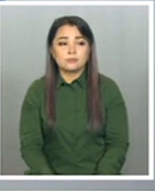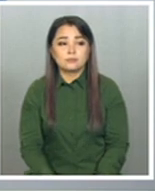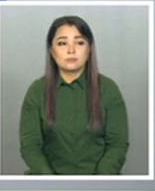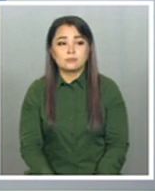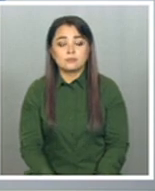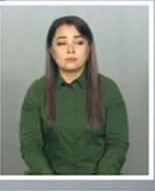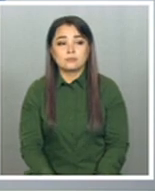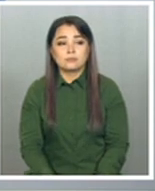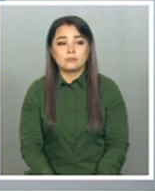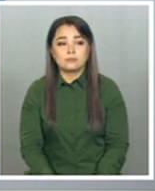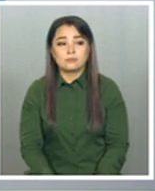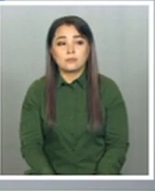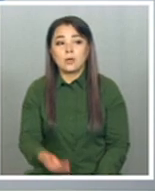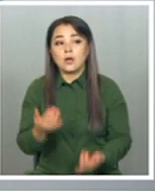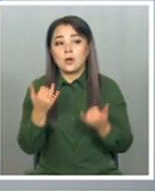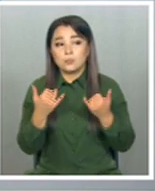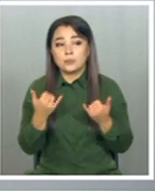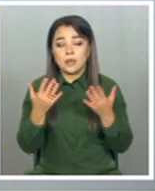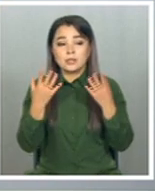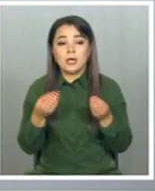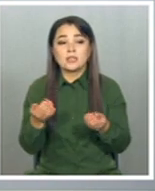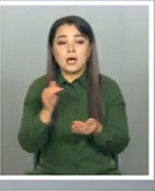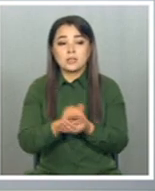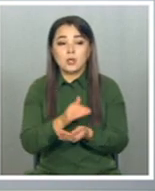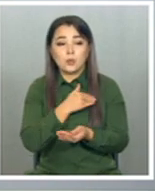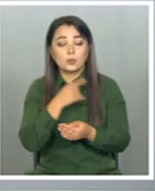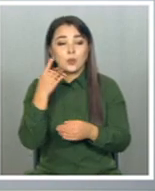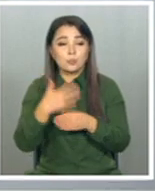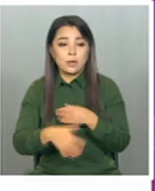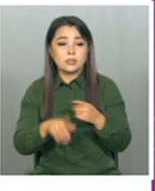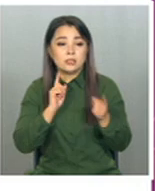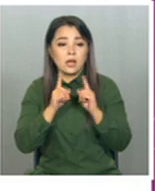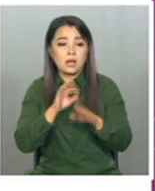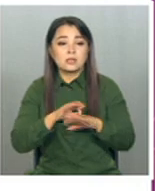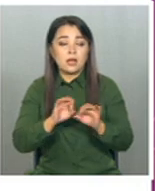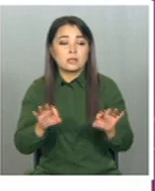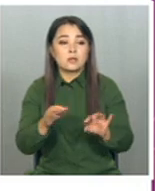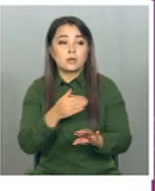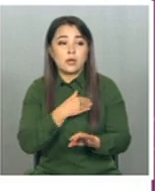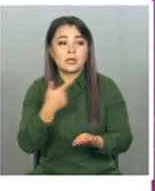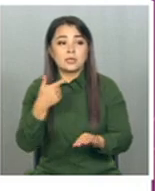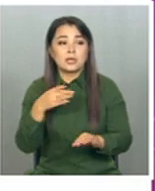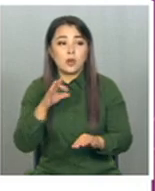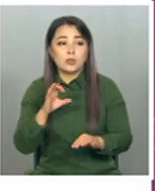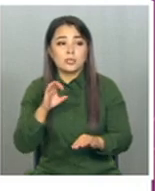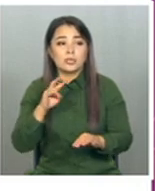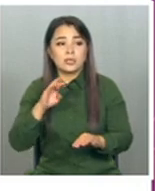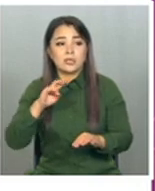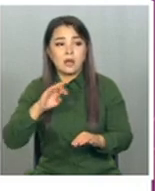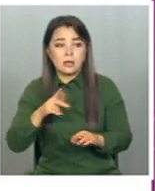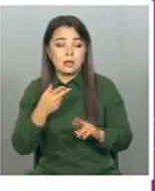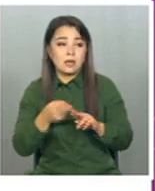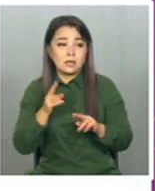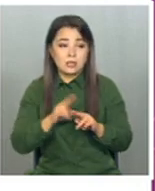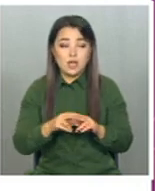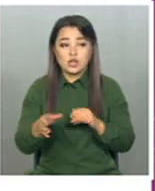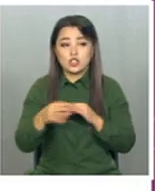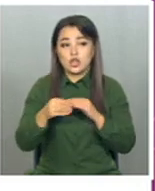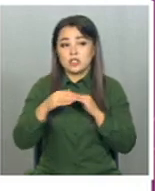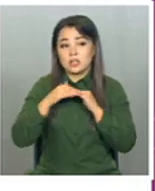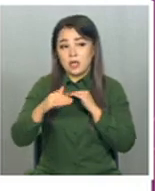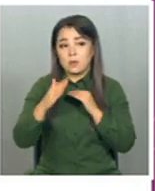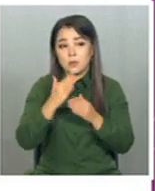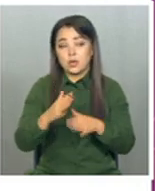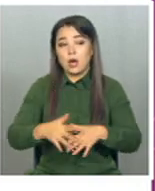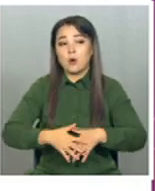Енді, балалар, біз бүгінгі танысатын ұғымдарды талдап өтейік. Сонымен геосинклиналь. балар, жер қыртысының